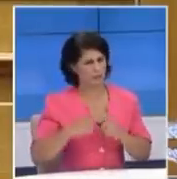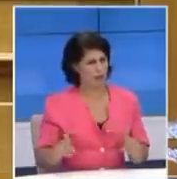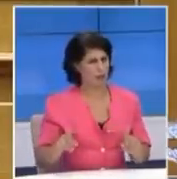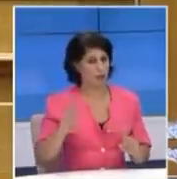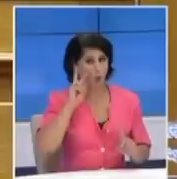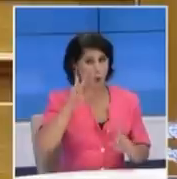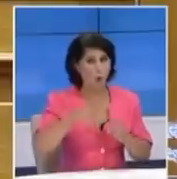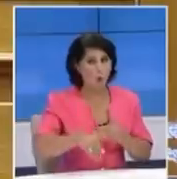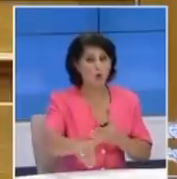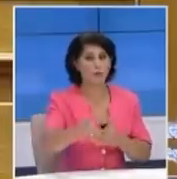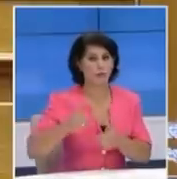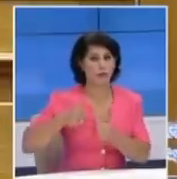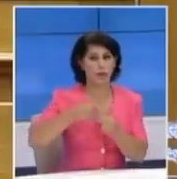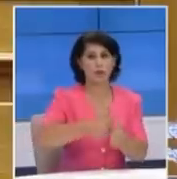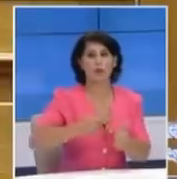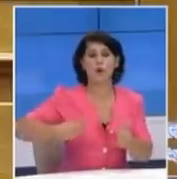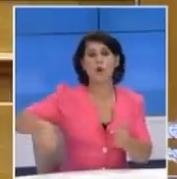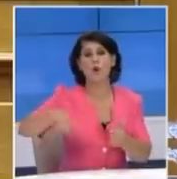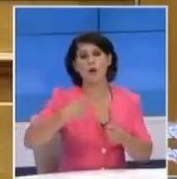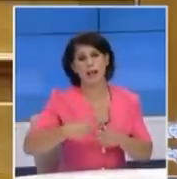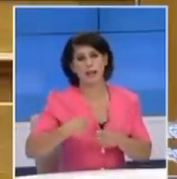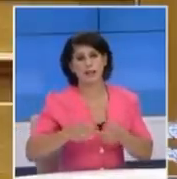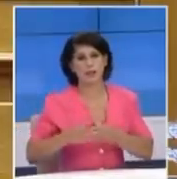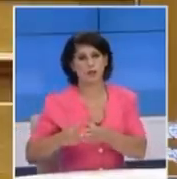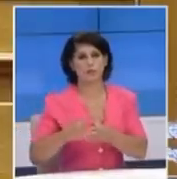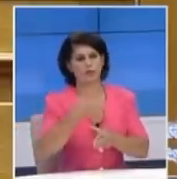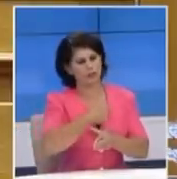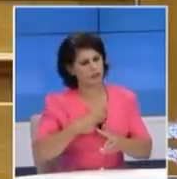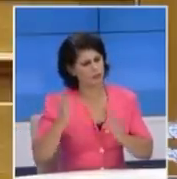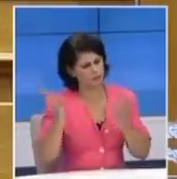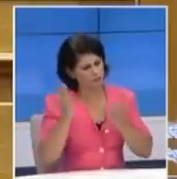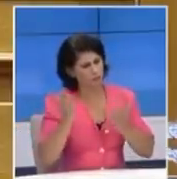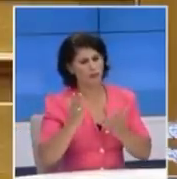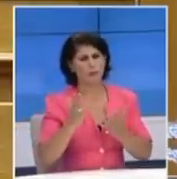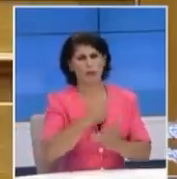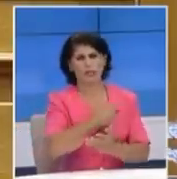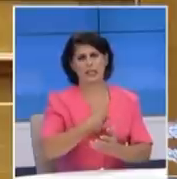Ένα όραμα που θα ακολουθήσουν όλοι οι Έλληνες και τα κόμματα μαζί, έναν ηγέτη, οποιονδήποτε ηγέτη.